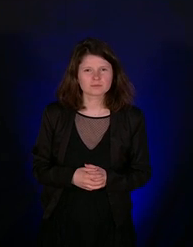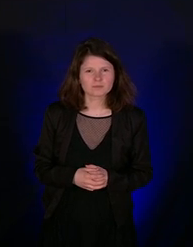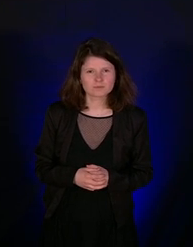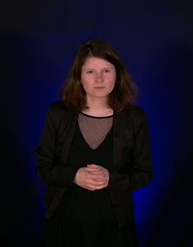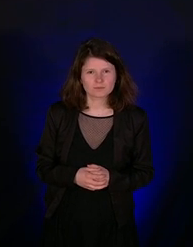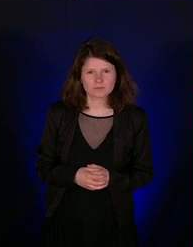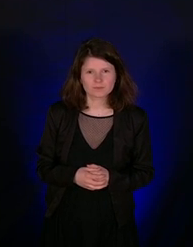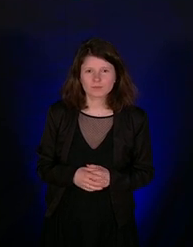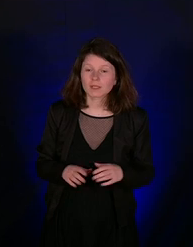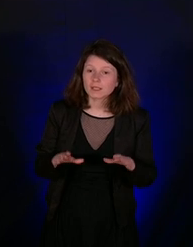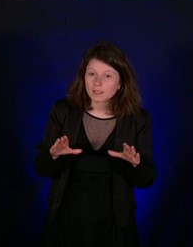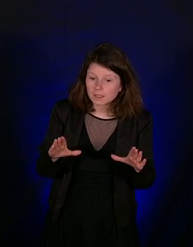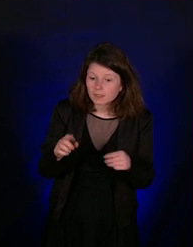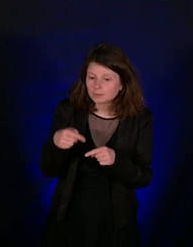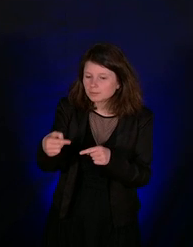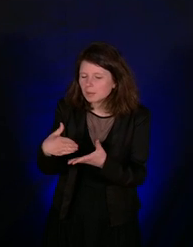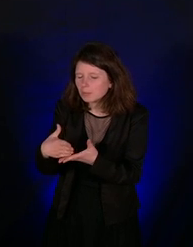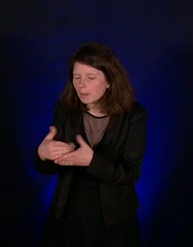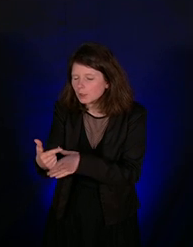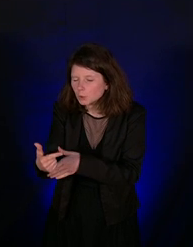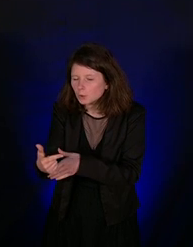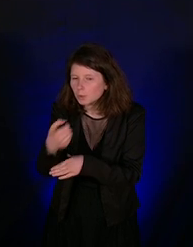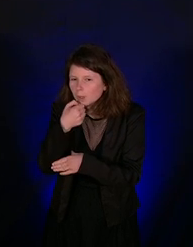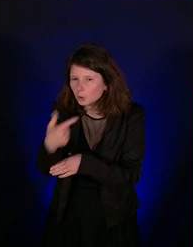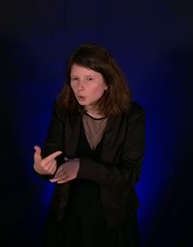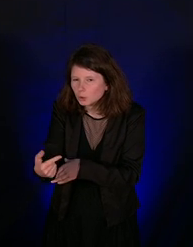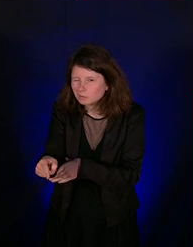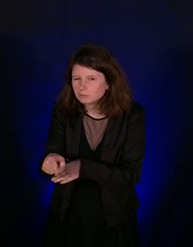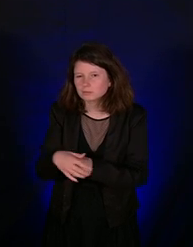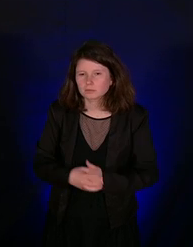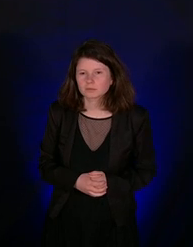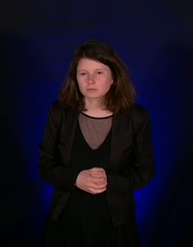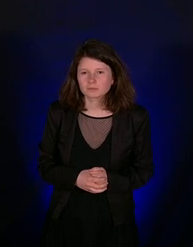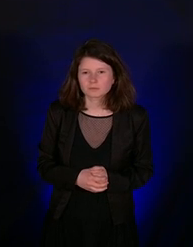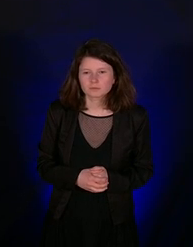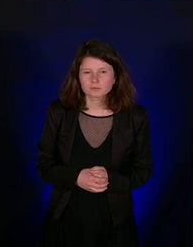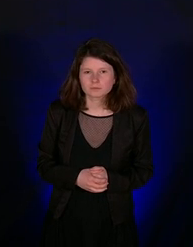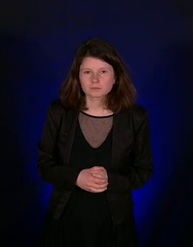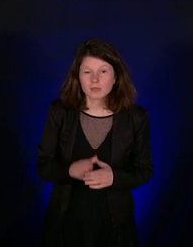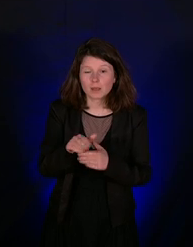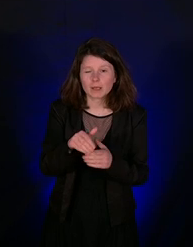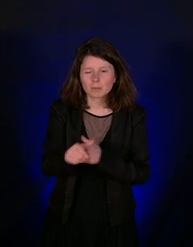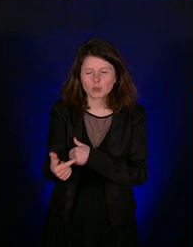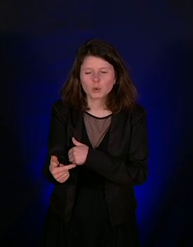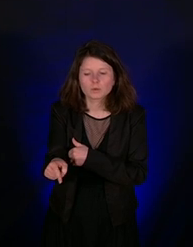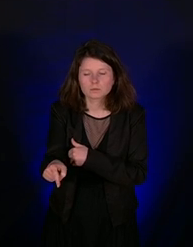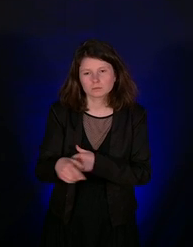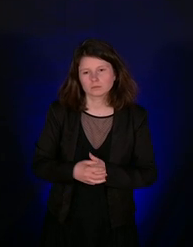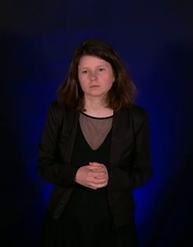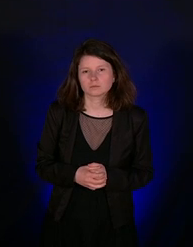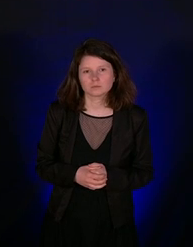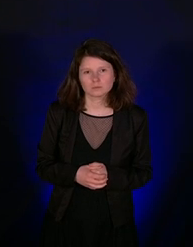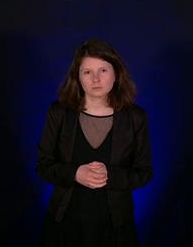et se préparera le 2 après se préparera le 2 après se